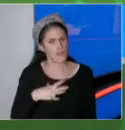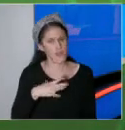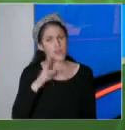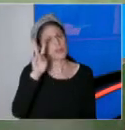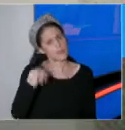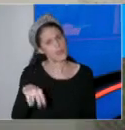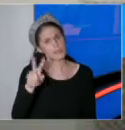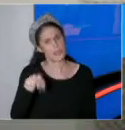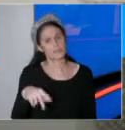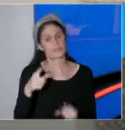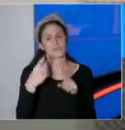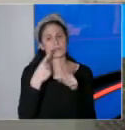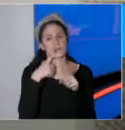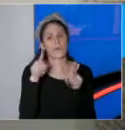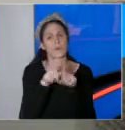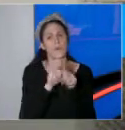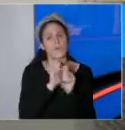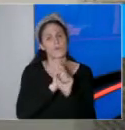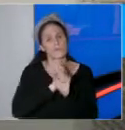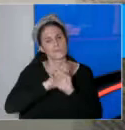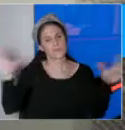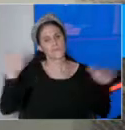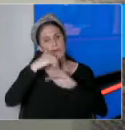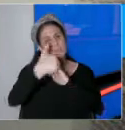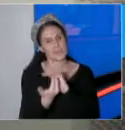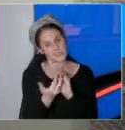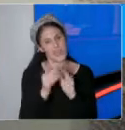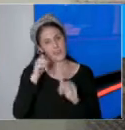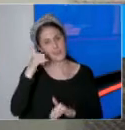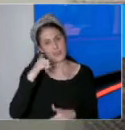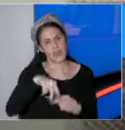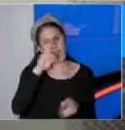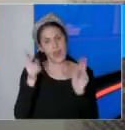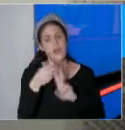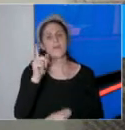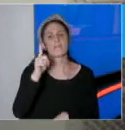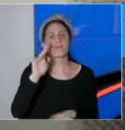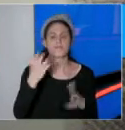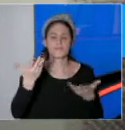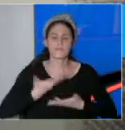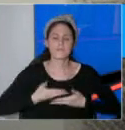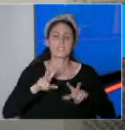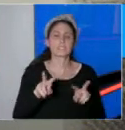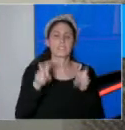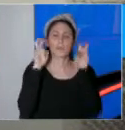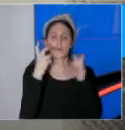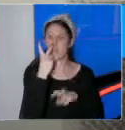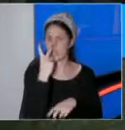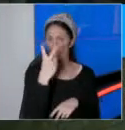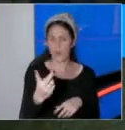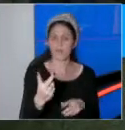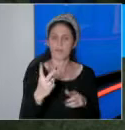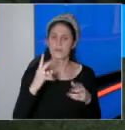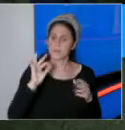יש מידה של שלח לחמך על פני המים, אבל זה בעיקר נותן לנו הזדמנויות לראות